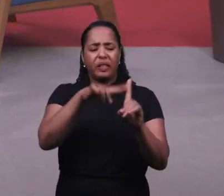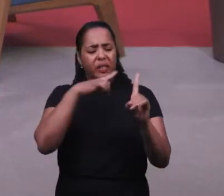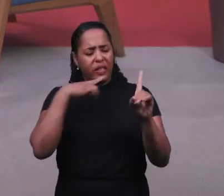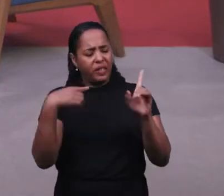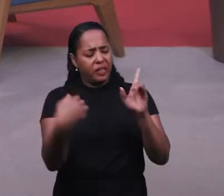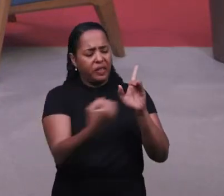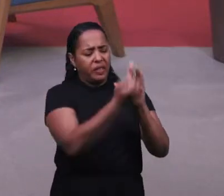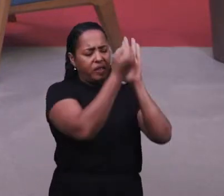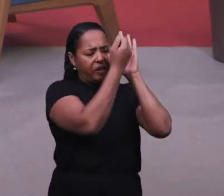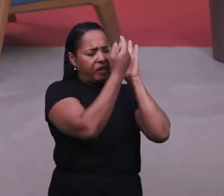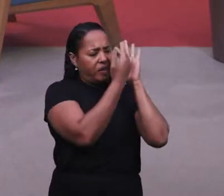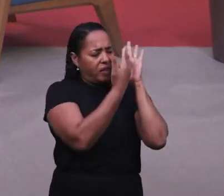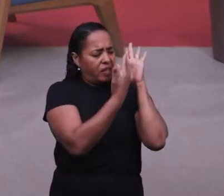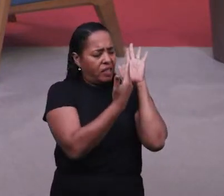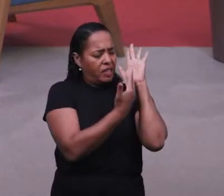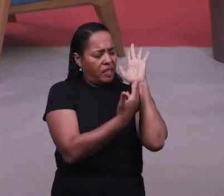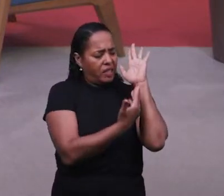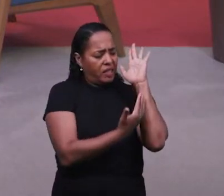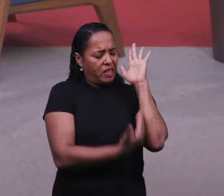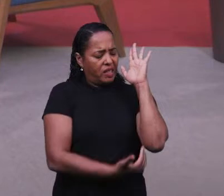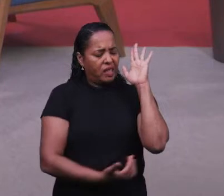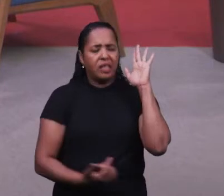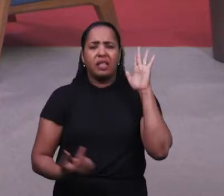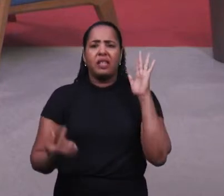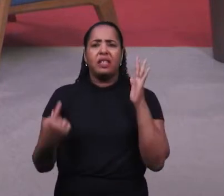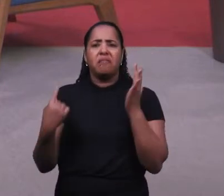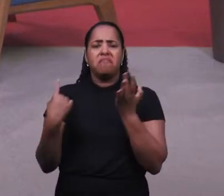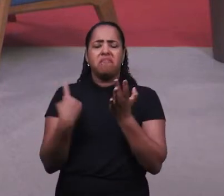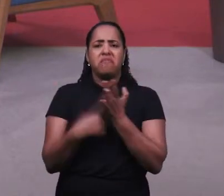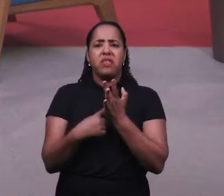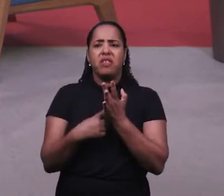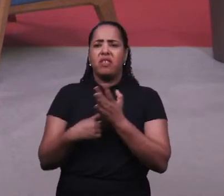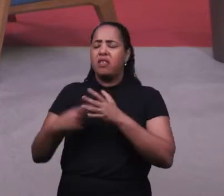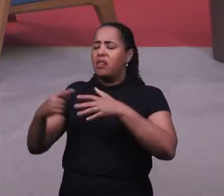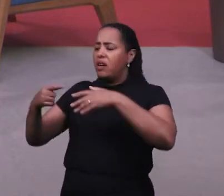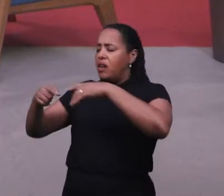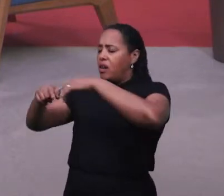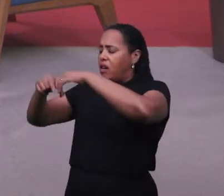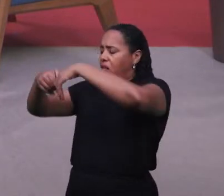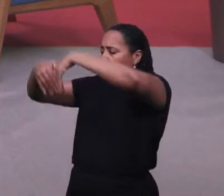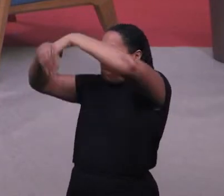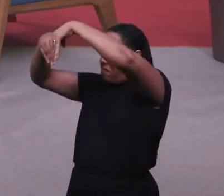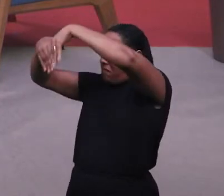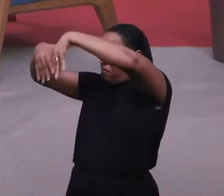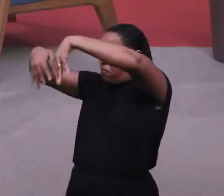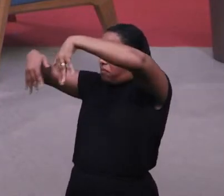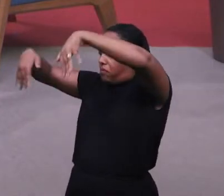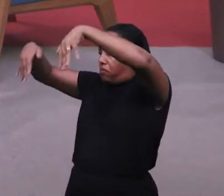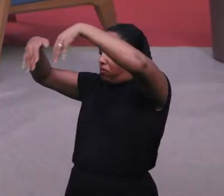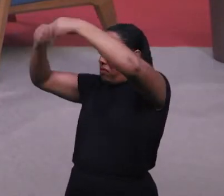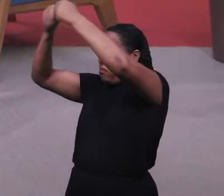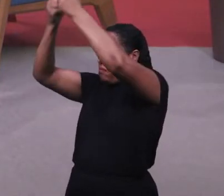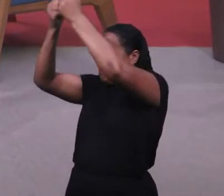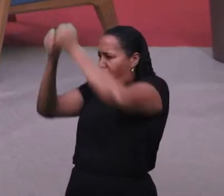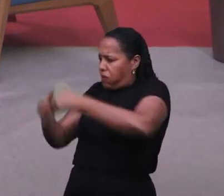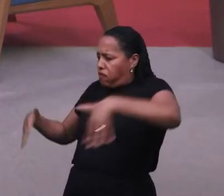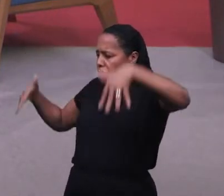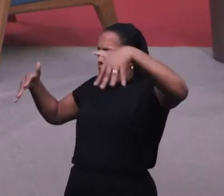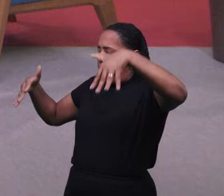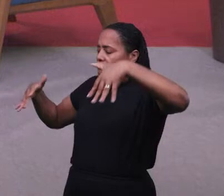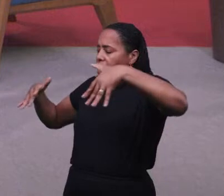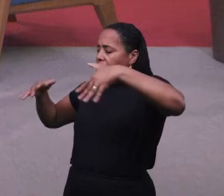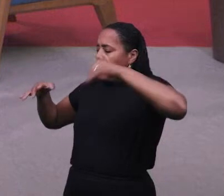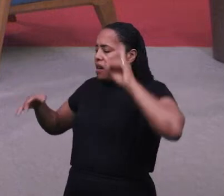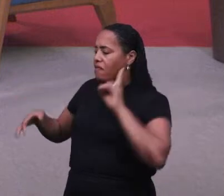croix de Calvaire, le moment où il était exécuté, le voile du temple se déchire du haut en bas, il nous